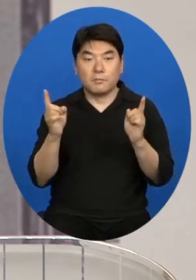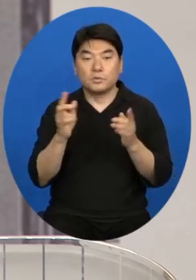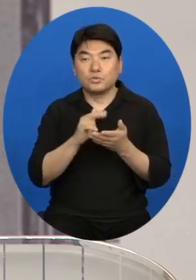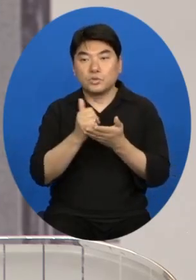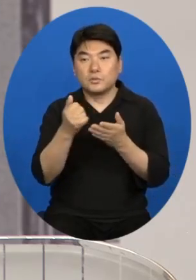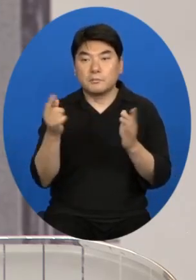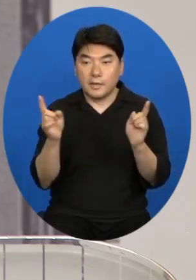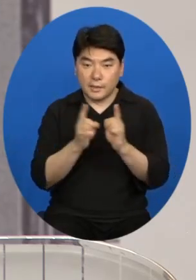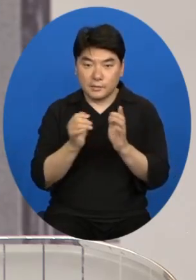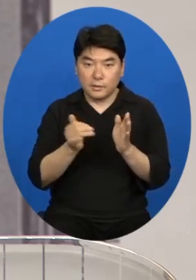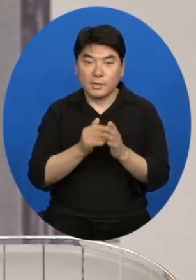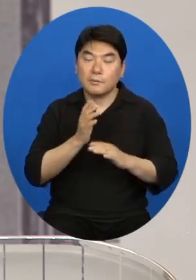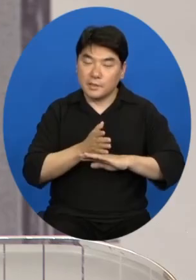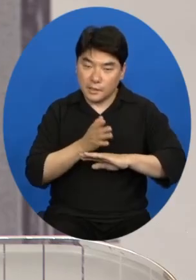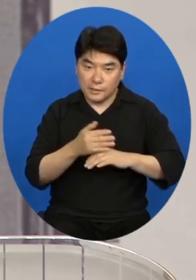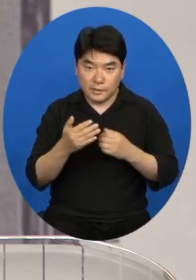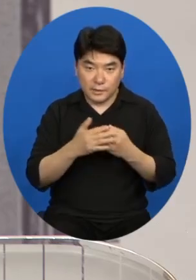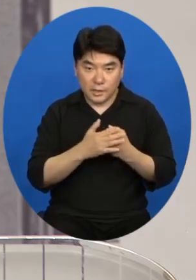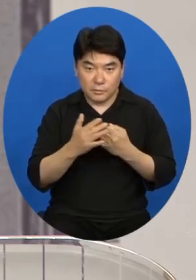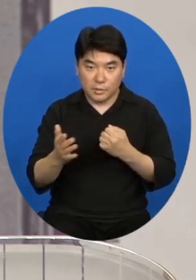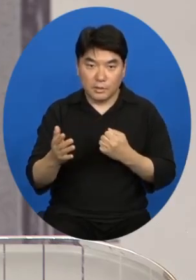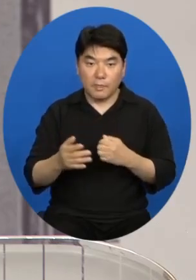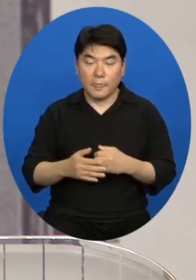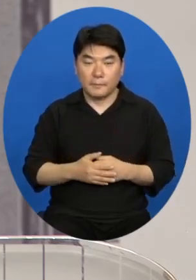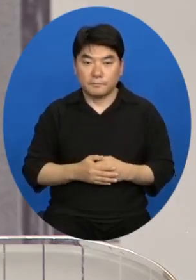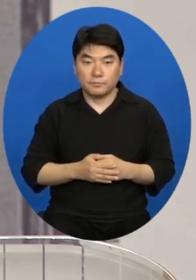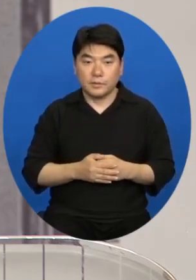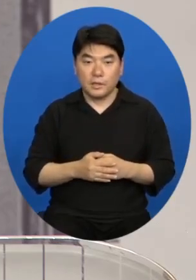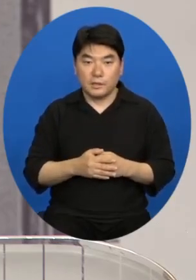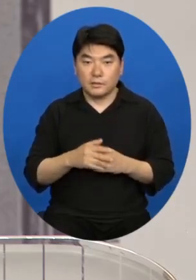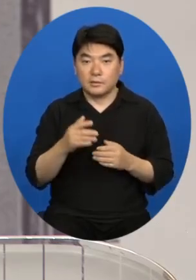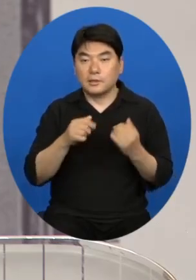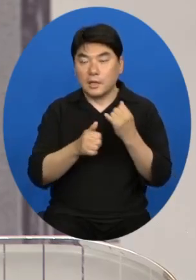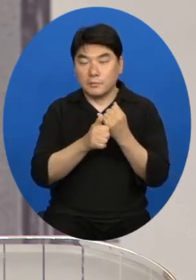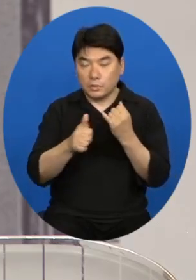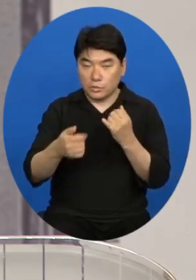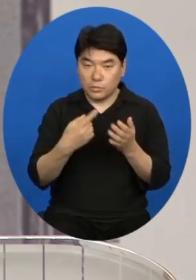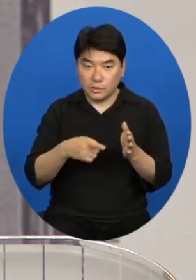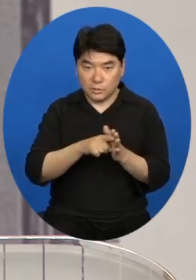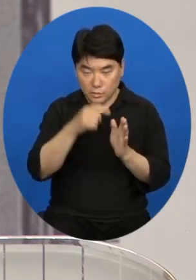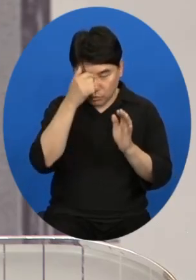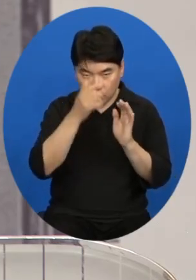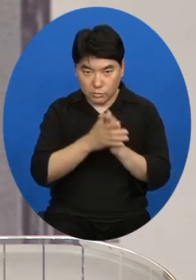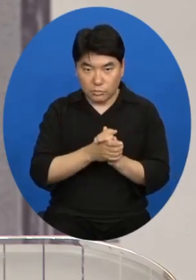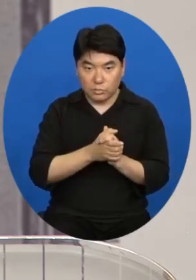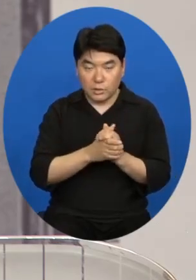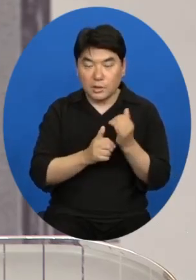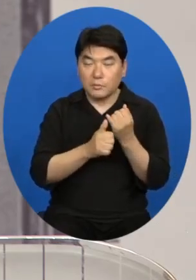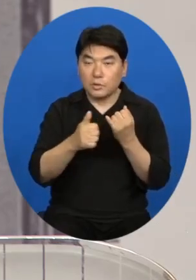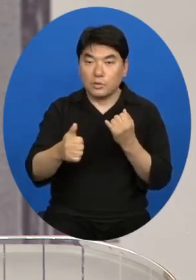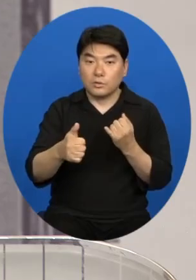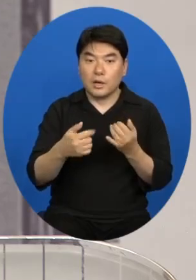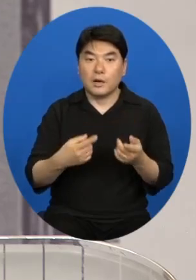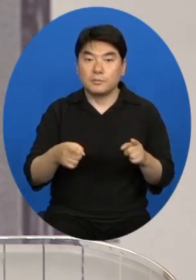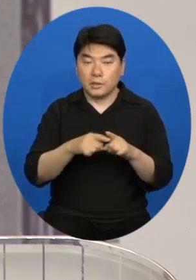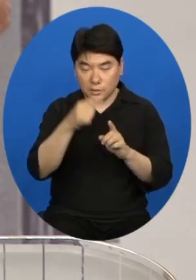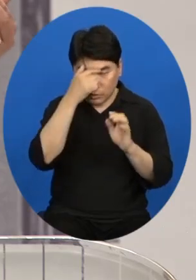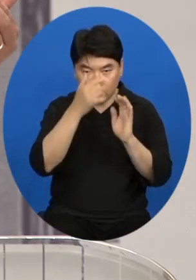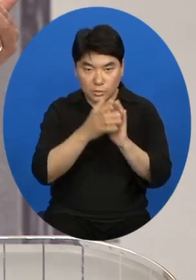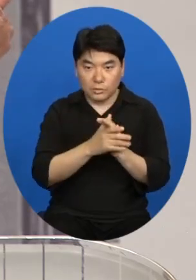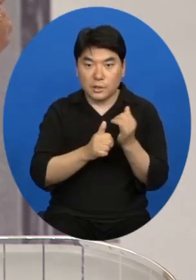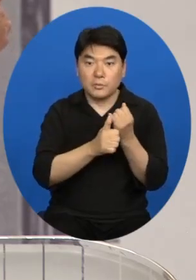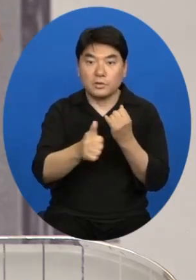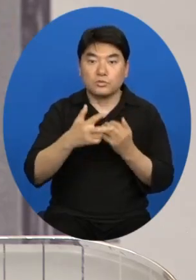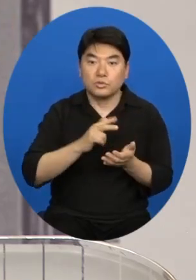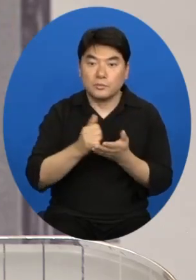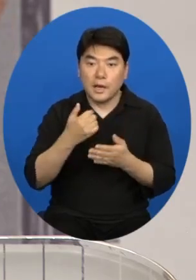마음이 드냐면 남편을 위해서 기도하게 되더래요. 남편과 함께 예배하고 남편이 주님을 알게